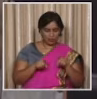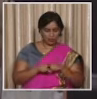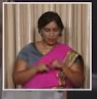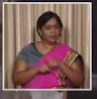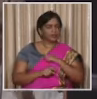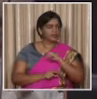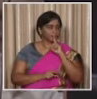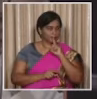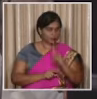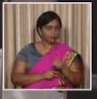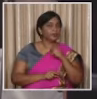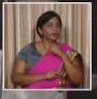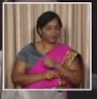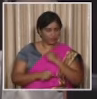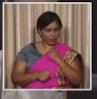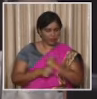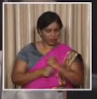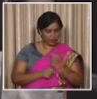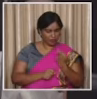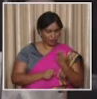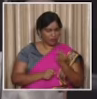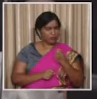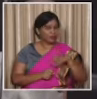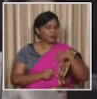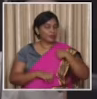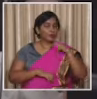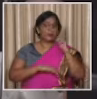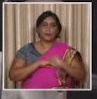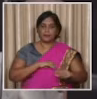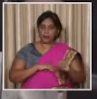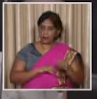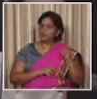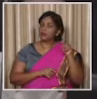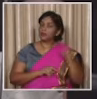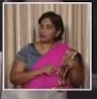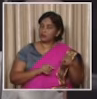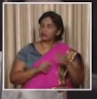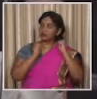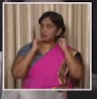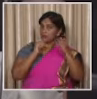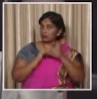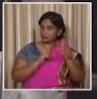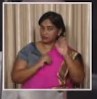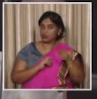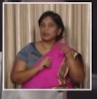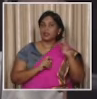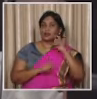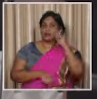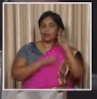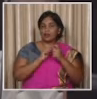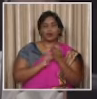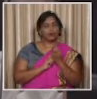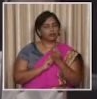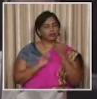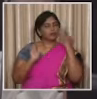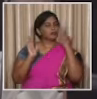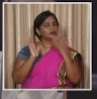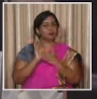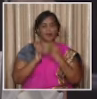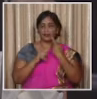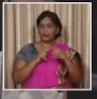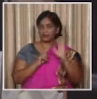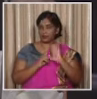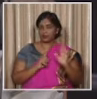එහි දැක්වේ. එය රාජ්‍ය මූලික ආර්ථික සැලැස්මකි. එය සාර්ථක වූ බවත් ජනතා ආර්ථිකාංශයෙන් පමණක්